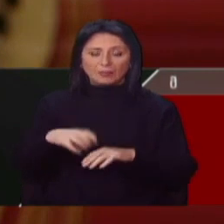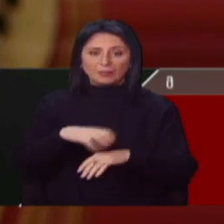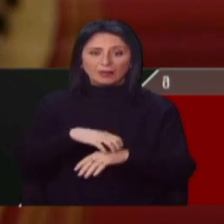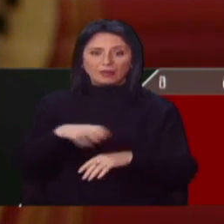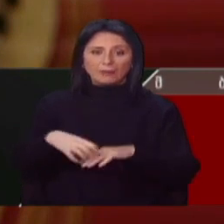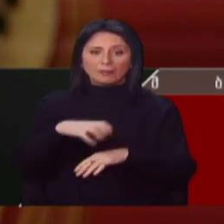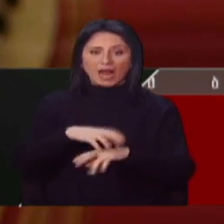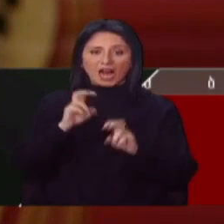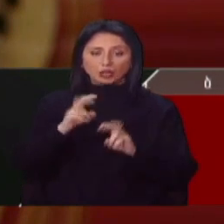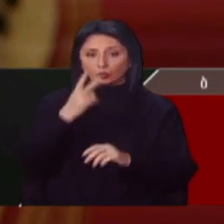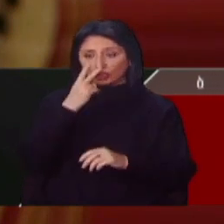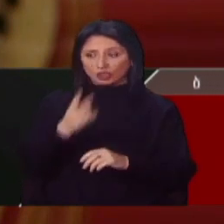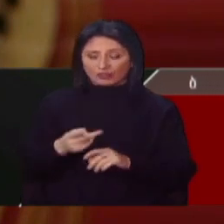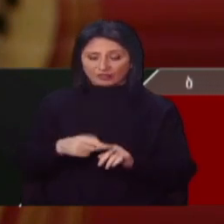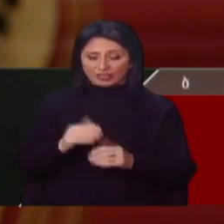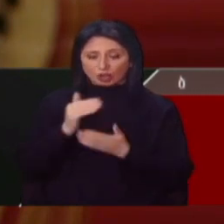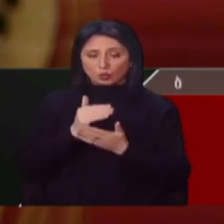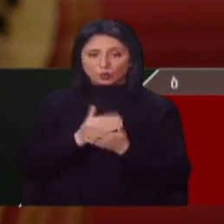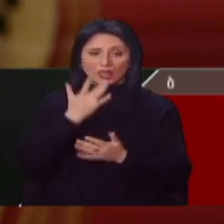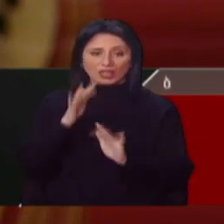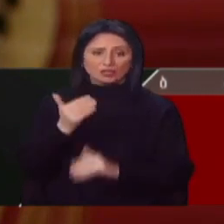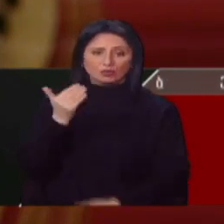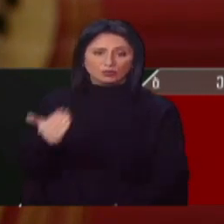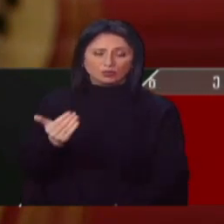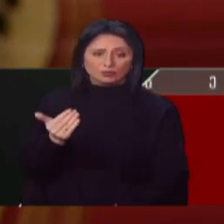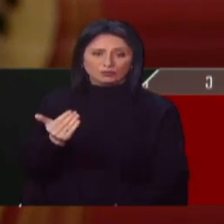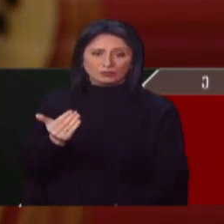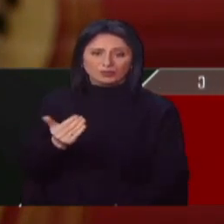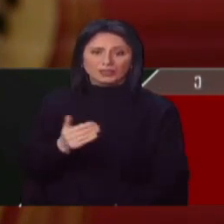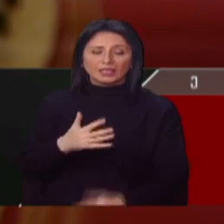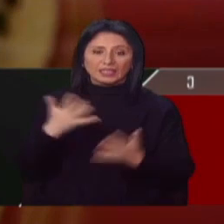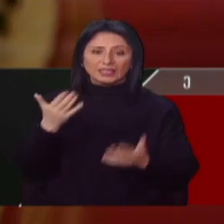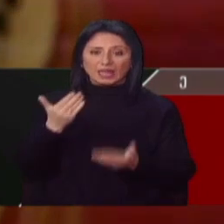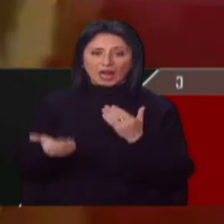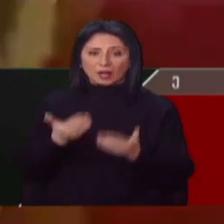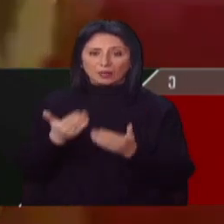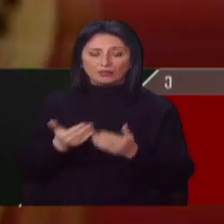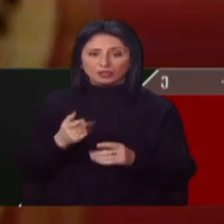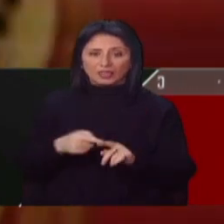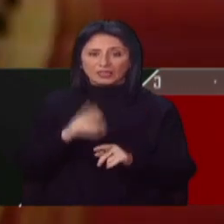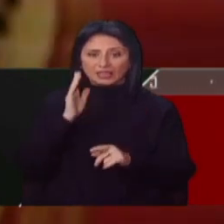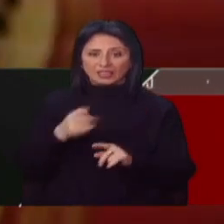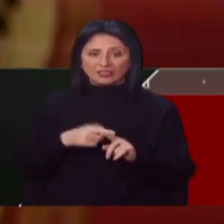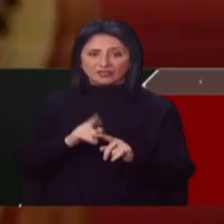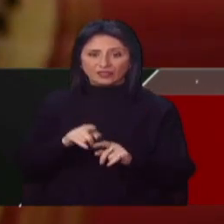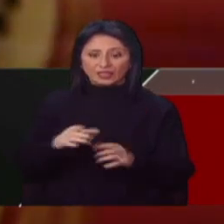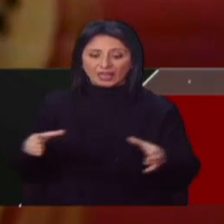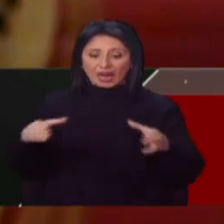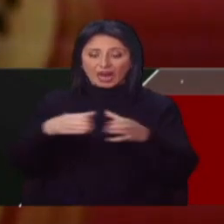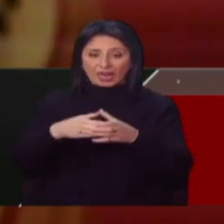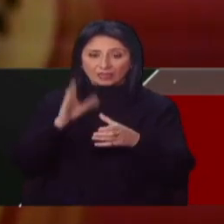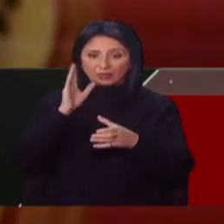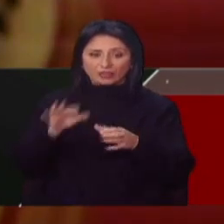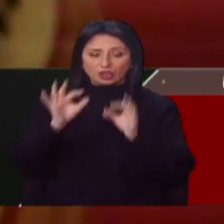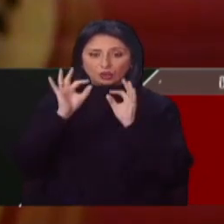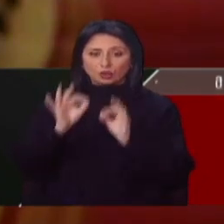პარტიას, პარტიულად თუ შევხედავთ და სტრუქტურულად ნაციონალურ მოძრაობას, და დიდი ალბათობით ეს იქნება ის გაერთიანება, რომელიც